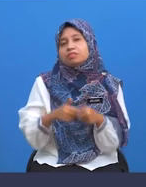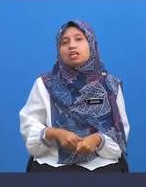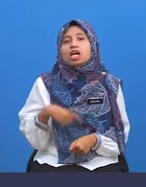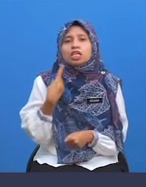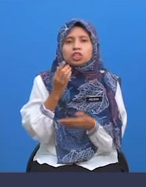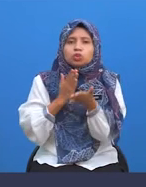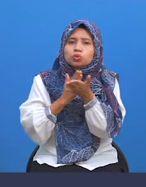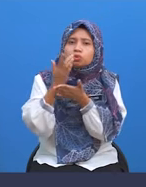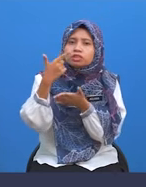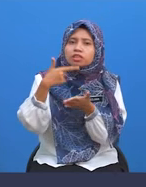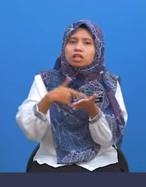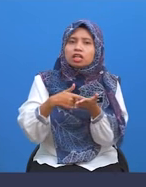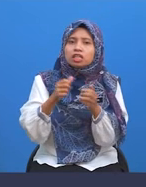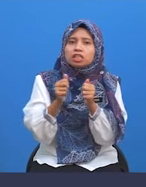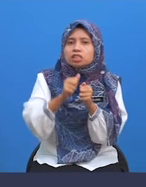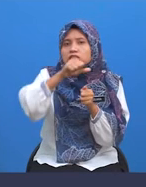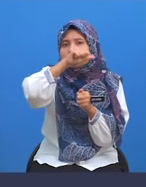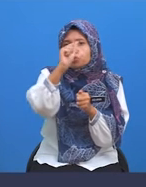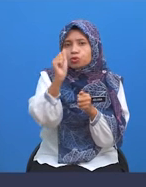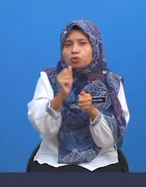Adakah jawapan murid-murid betul?